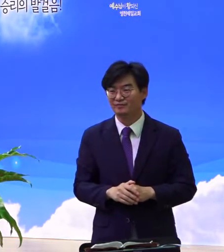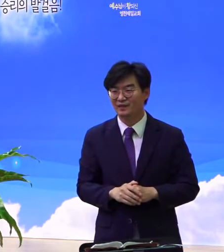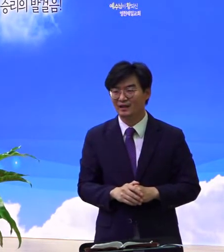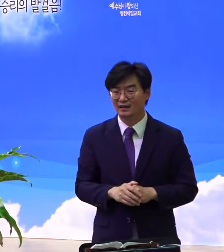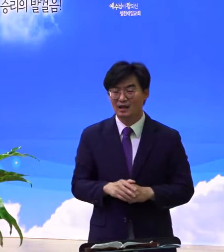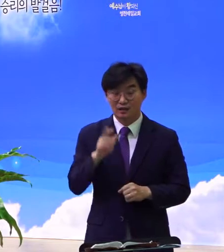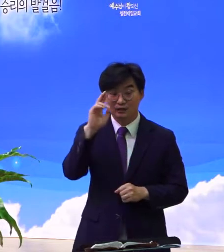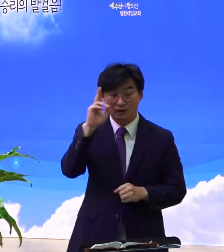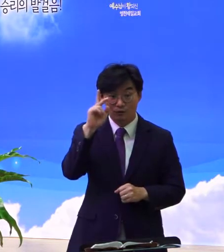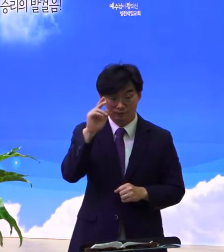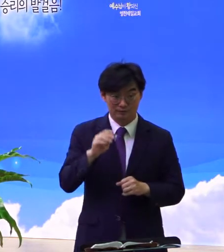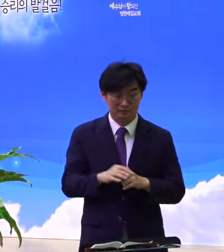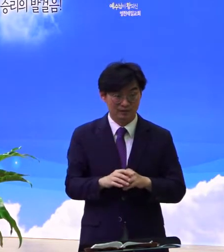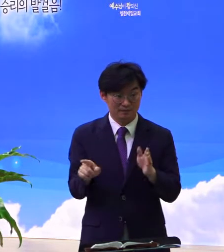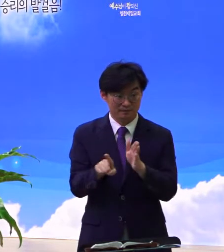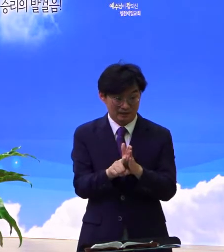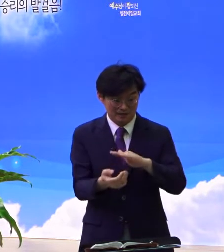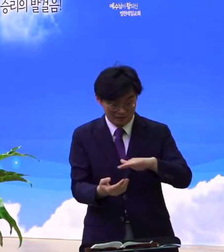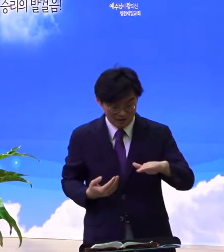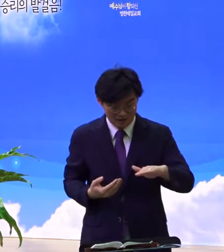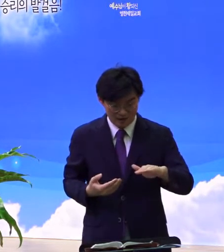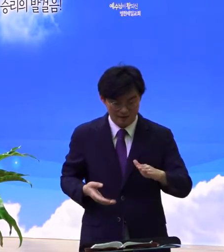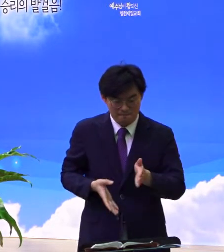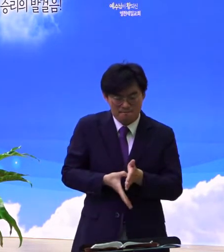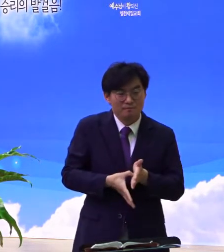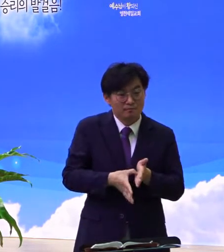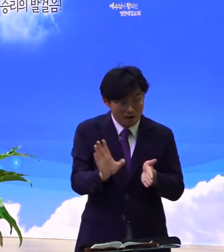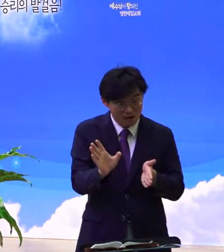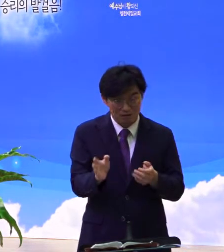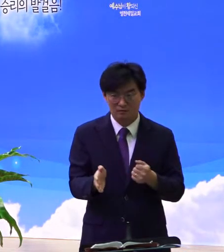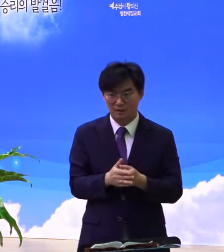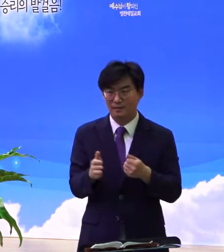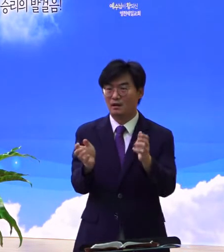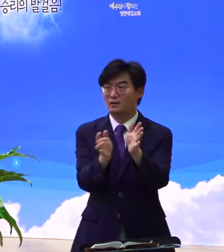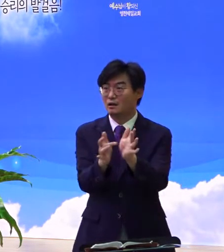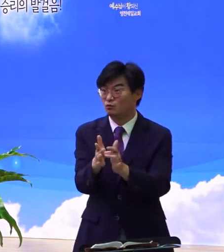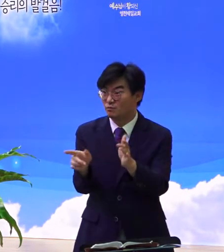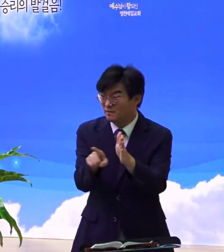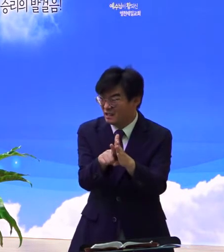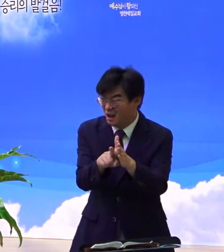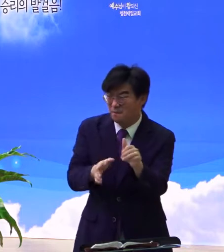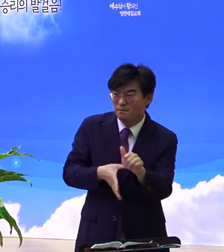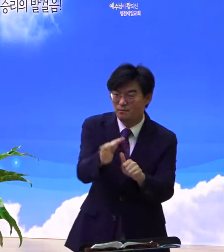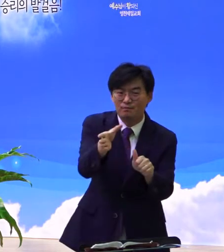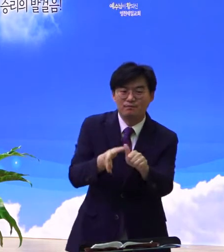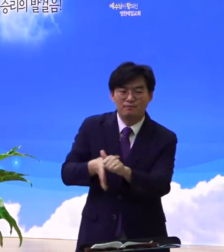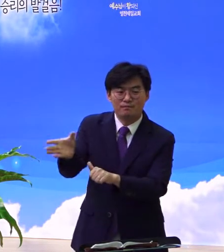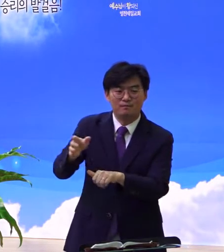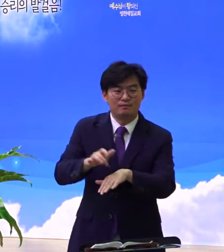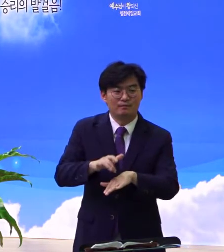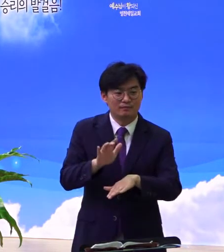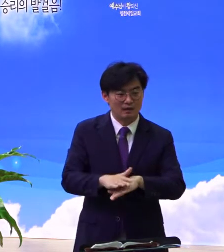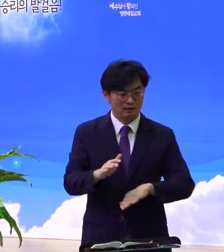살기가 등등해서 예수 믿는 사람들을 잡으려고 다메섹으로 가고 있었습니다. 살기